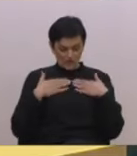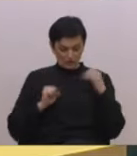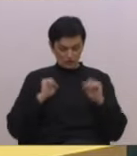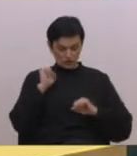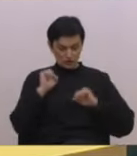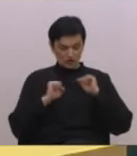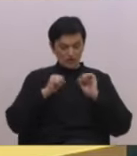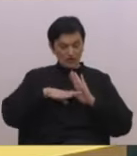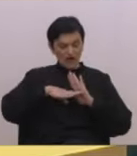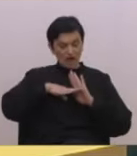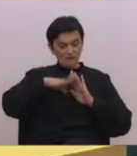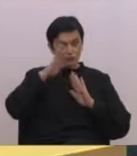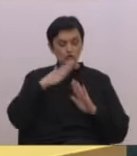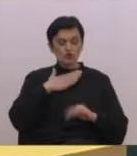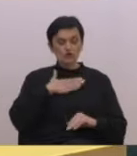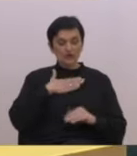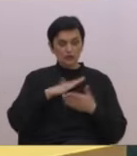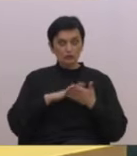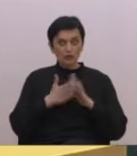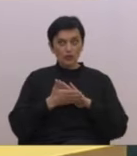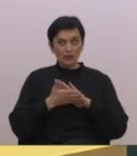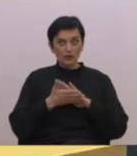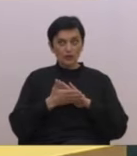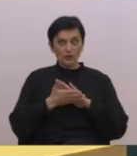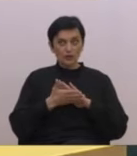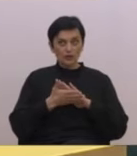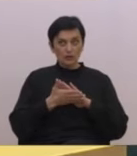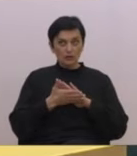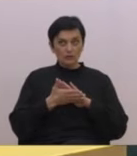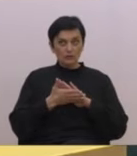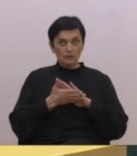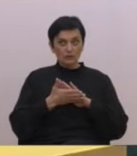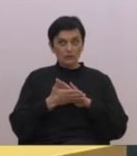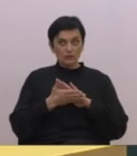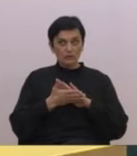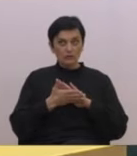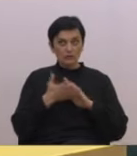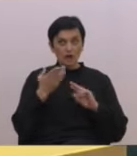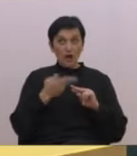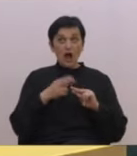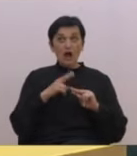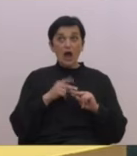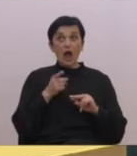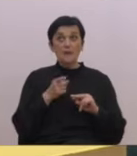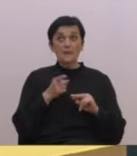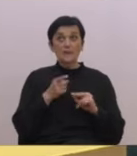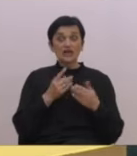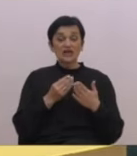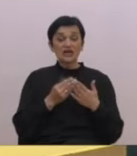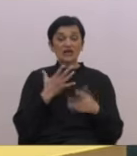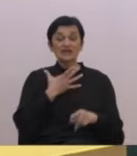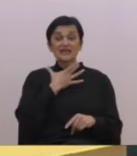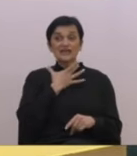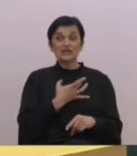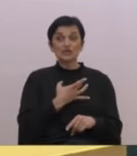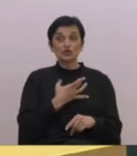რომ გავაუმჯობესოთ ჩვენი მდგომარეობა. ხო და აი ამ ღირებულებითი კრიზისით